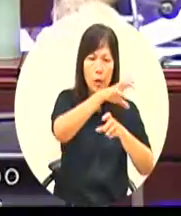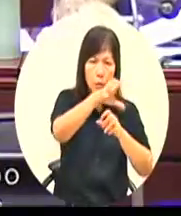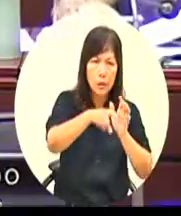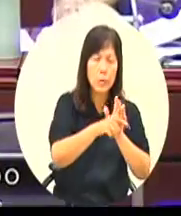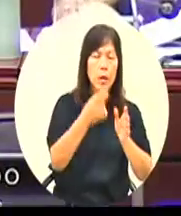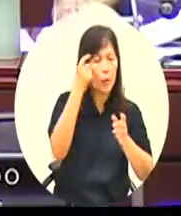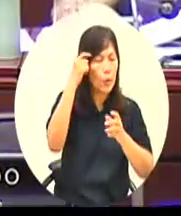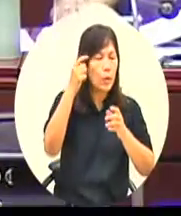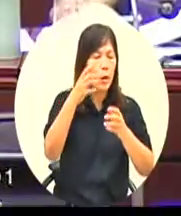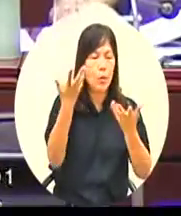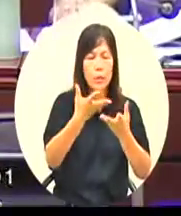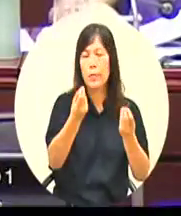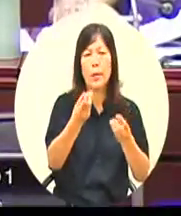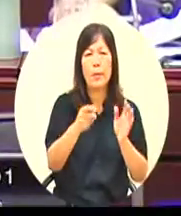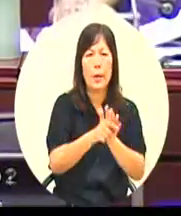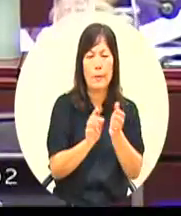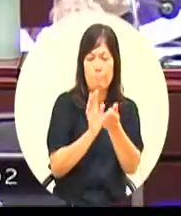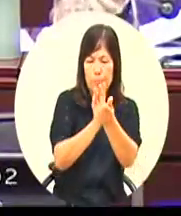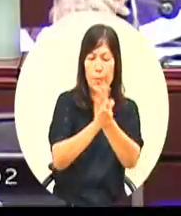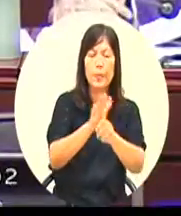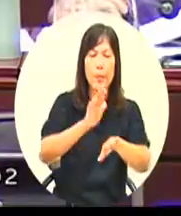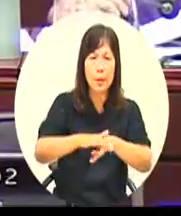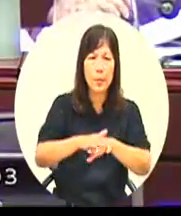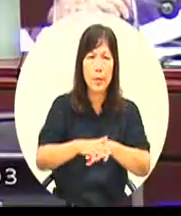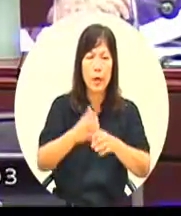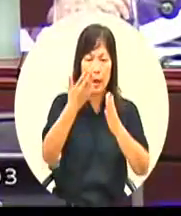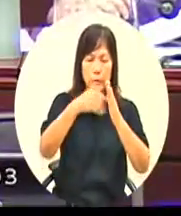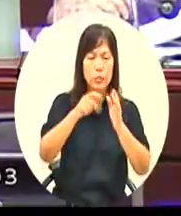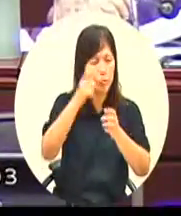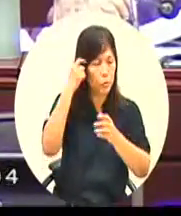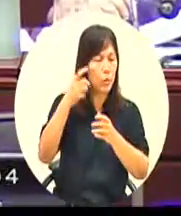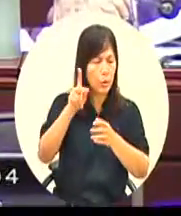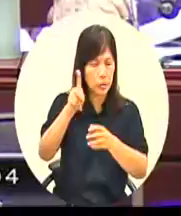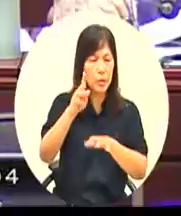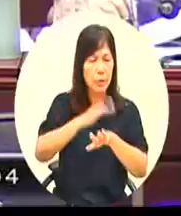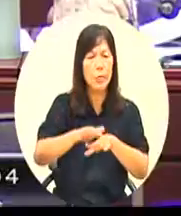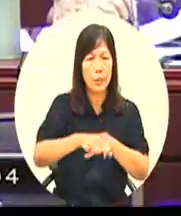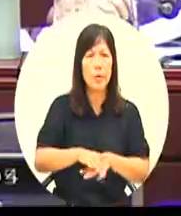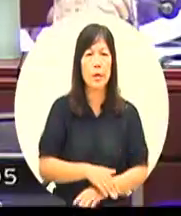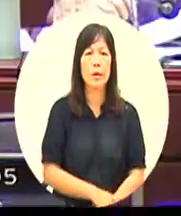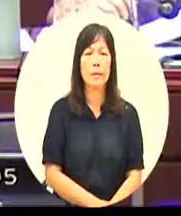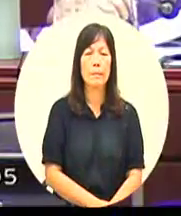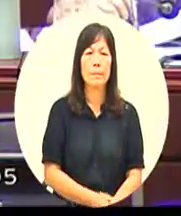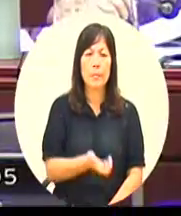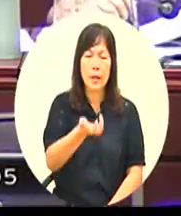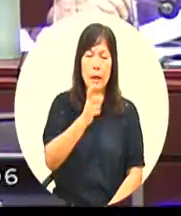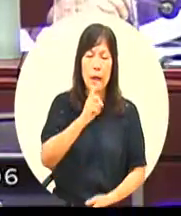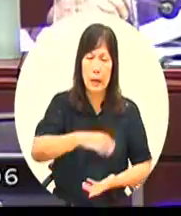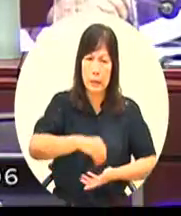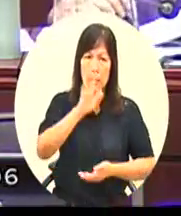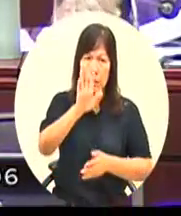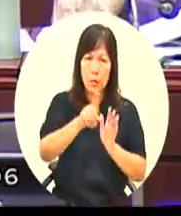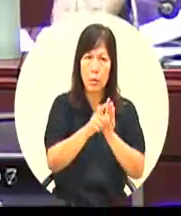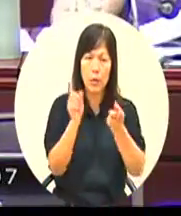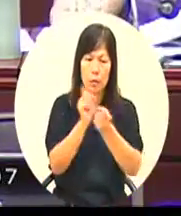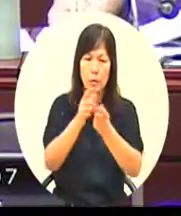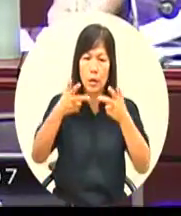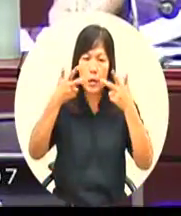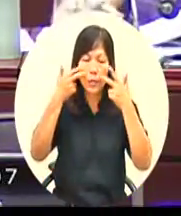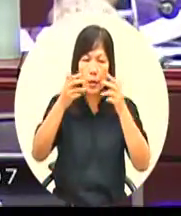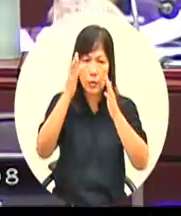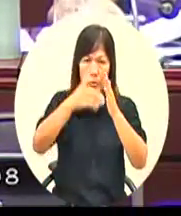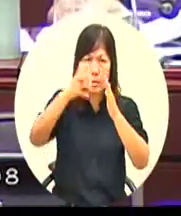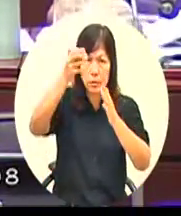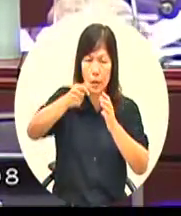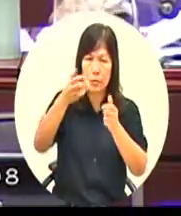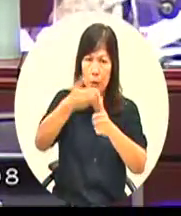得没有任何问题，我们一定全力支持，学校也会乐于借出来的。那刚才议员特别提到我们对原住民校长的培育